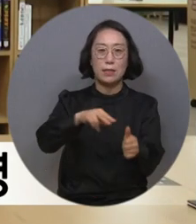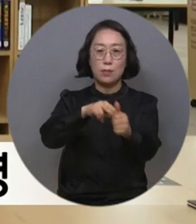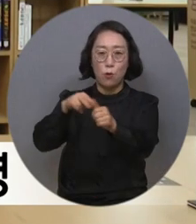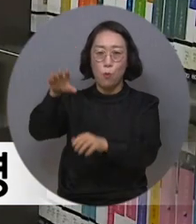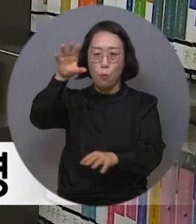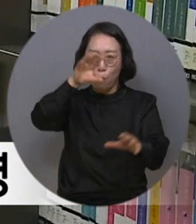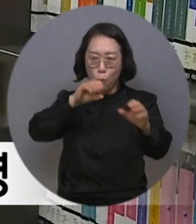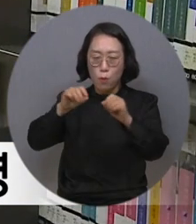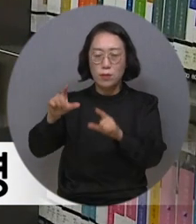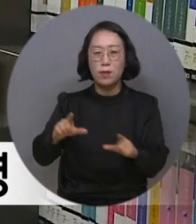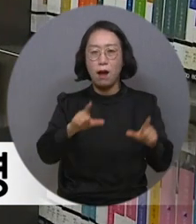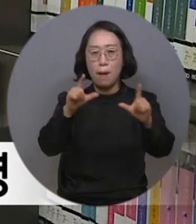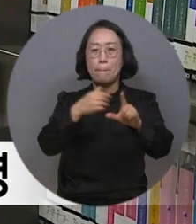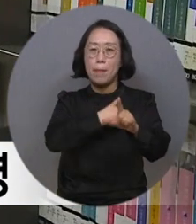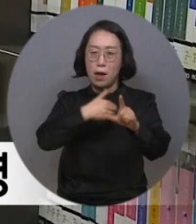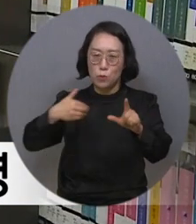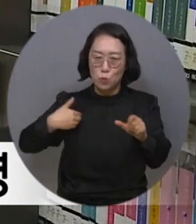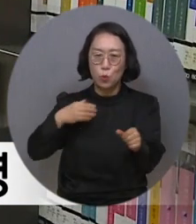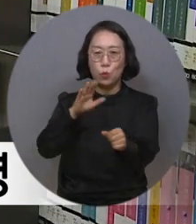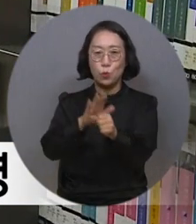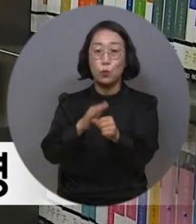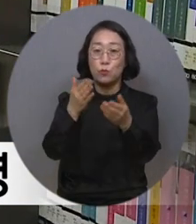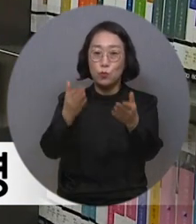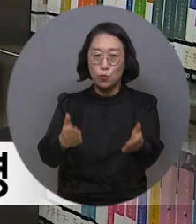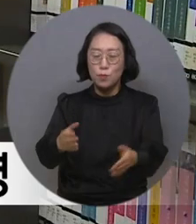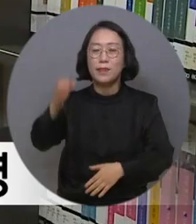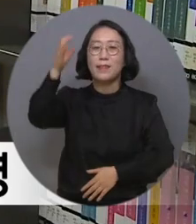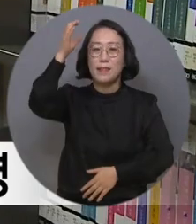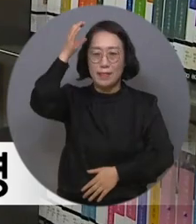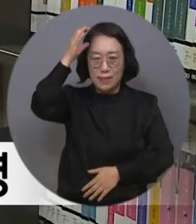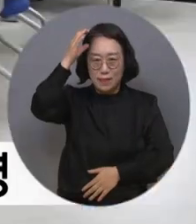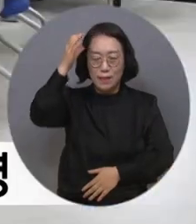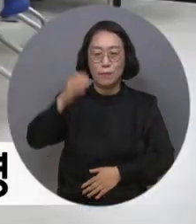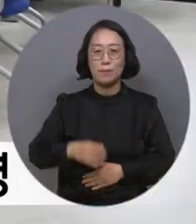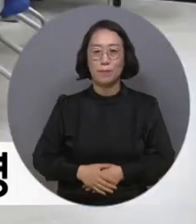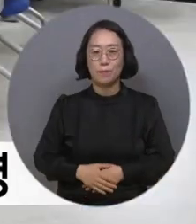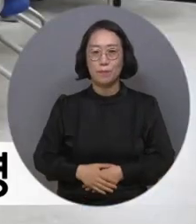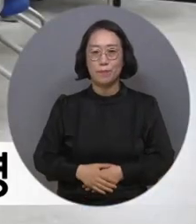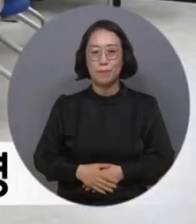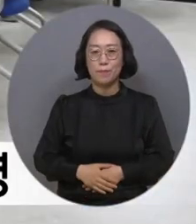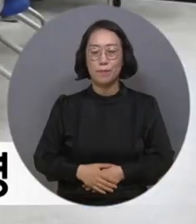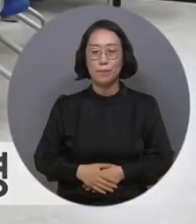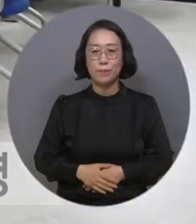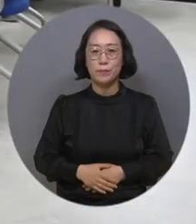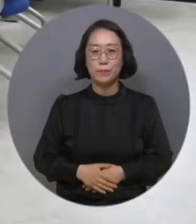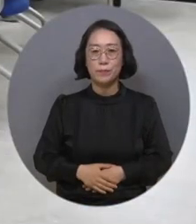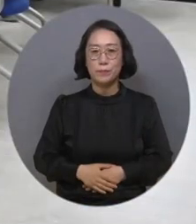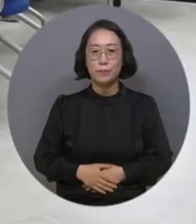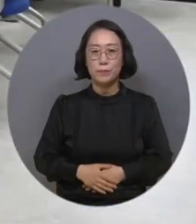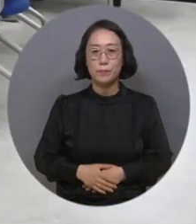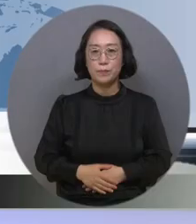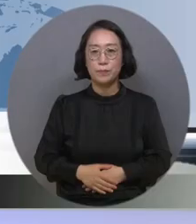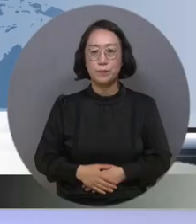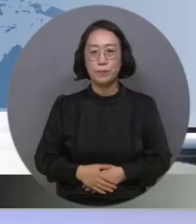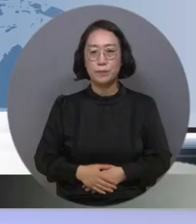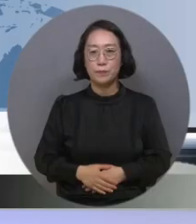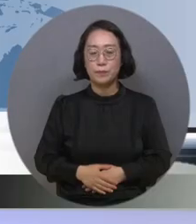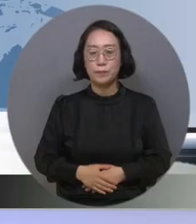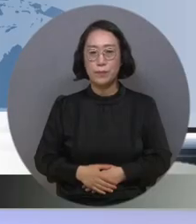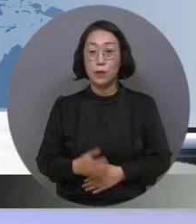통해 삶의 질을 높일 수 있길 바란다며 기대감을 밝혔습니다 복지tv 뉴스 박순용입니다